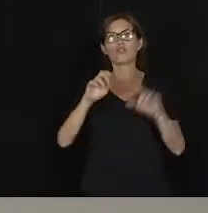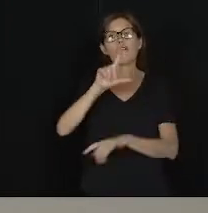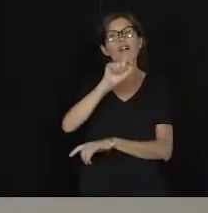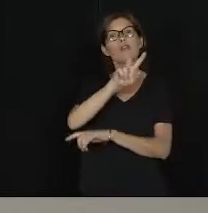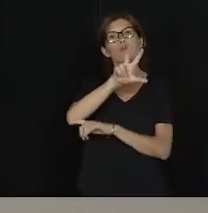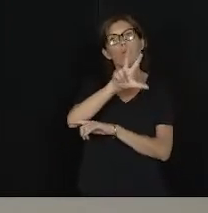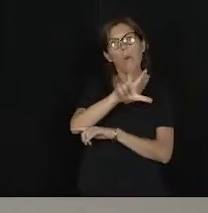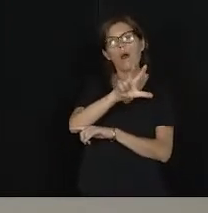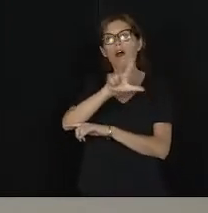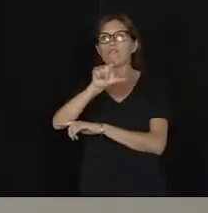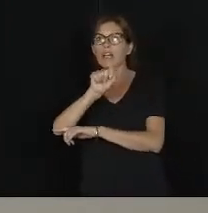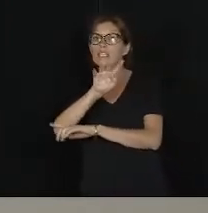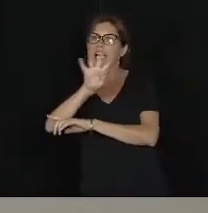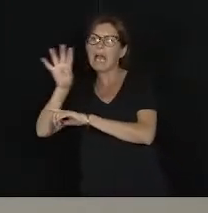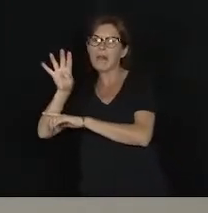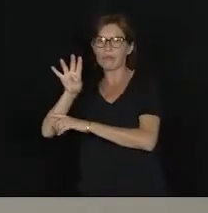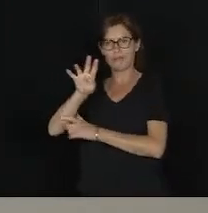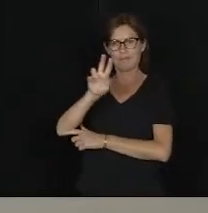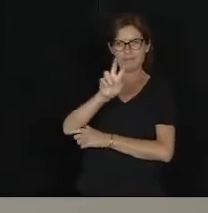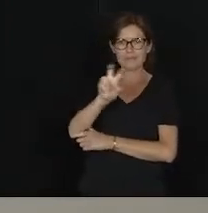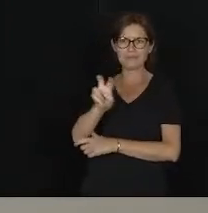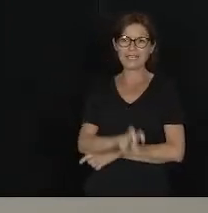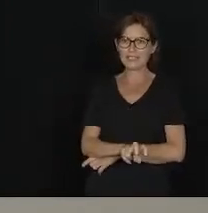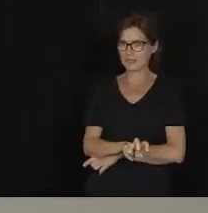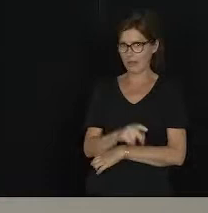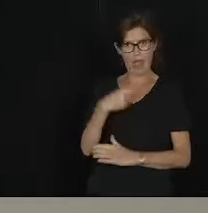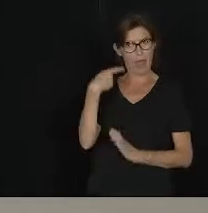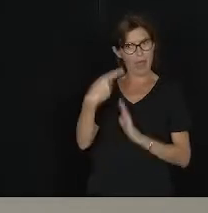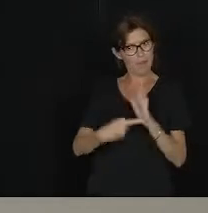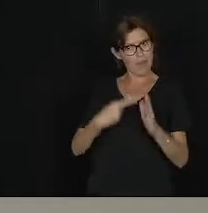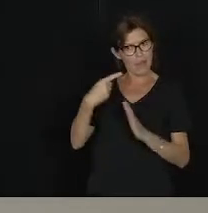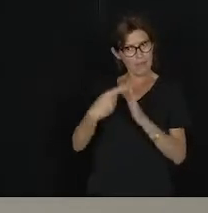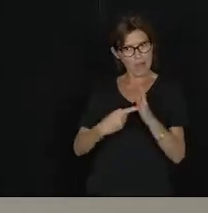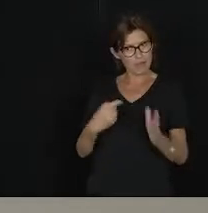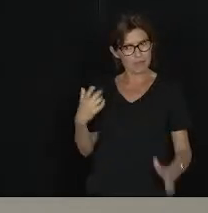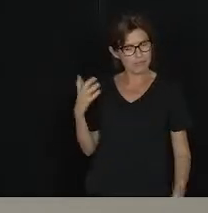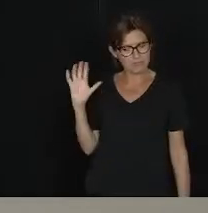1923-1924, le nazisme a toujours dit qu'il était